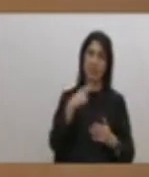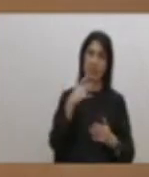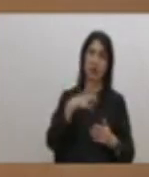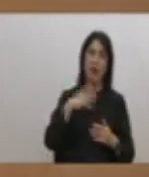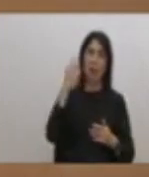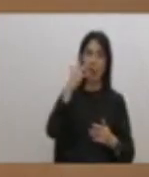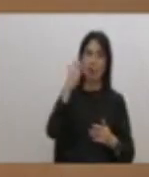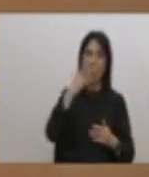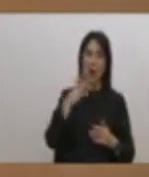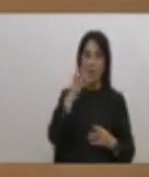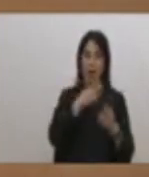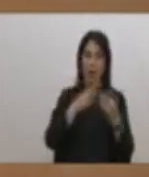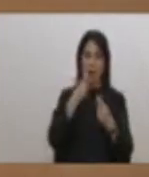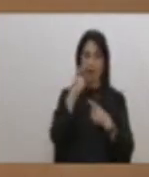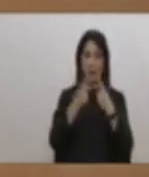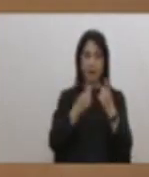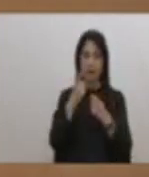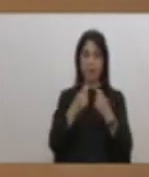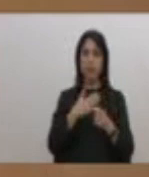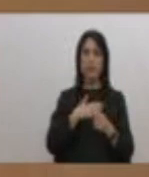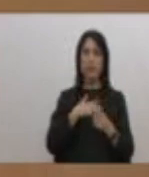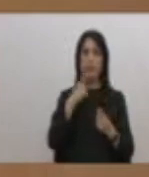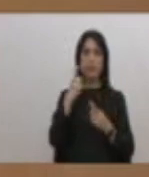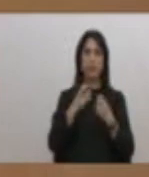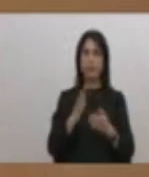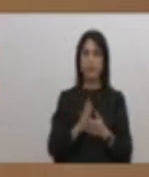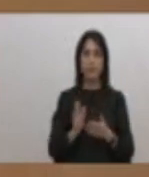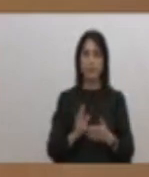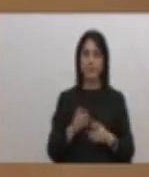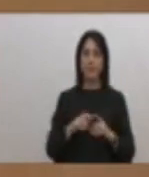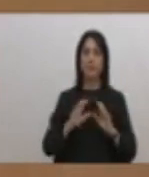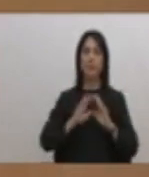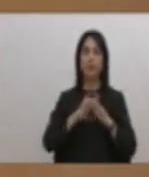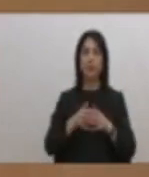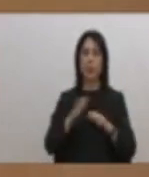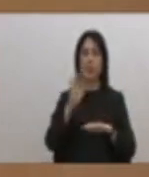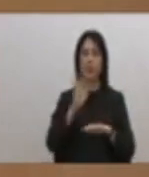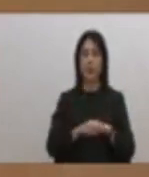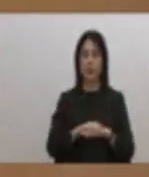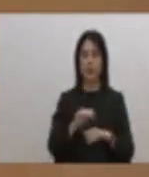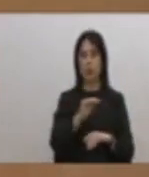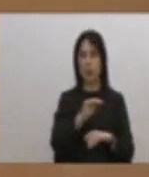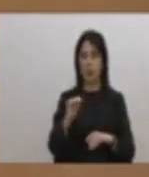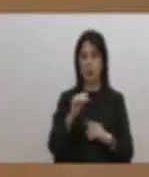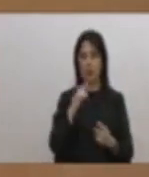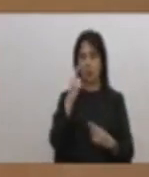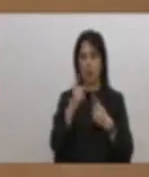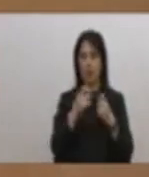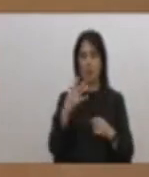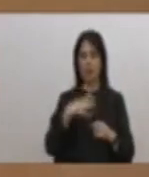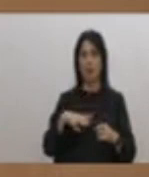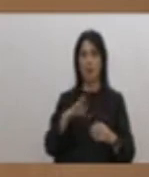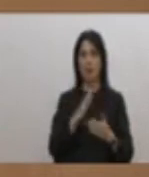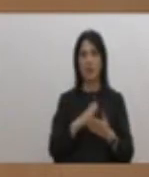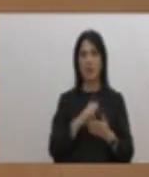ქართული ოცნების გაყალბებული მონაცემებიაო, ჩვენი მონაცემები კი არ არის ეს. მსოფლიო ბანკის ოფიციალური მონაცემია, რომ საქართველოს